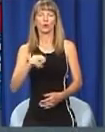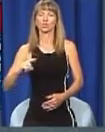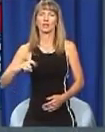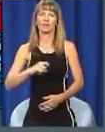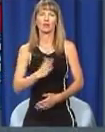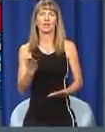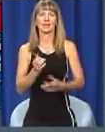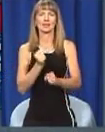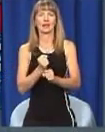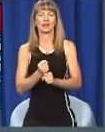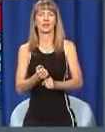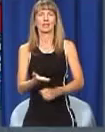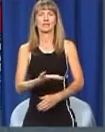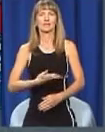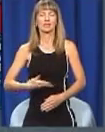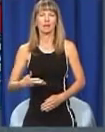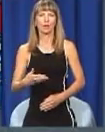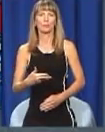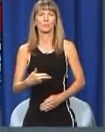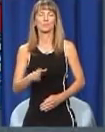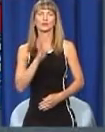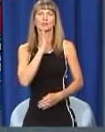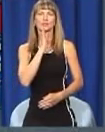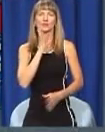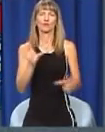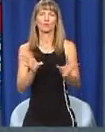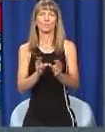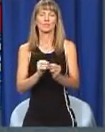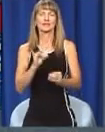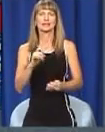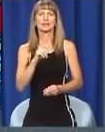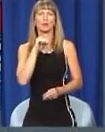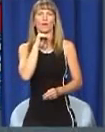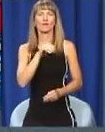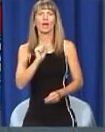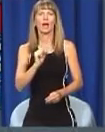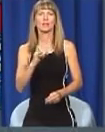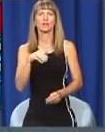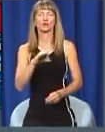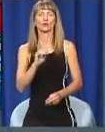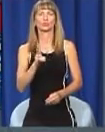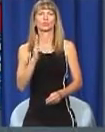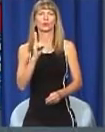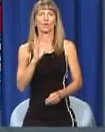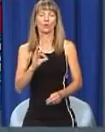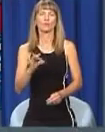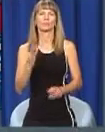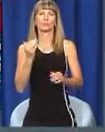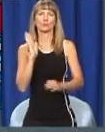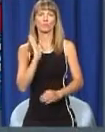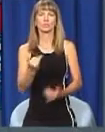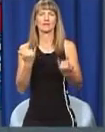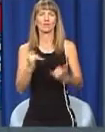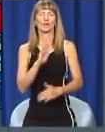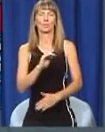які робили нам, які робила дівчинка разом з професором Антошко. Ну, на сьогодні все, будемо з вами